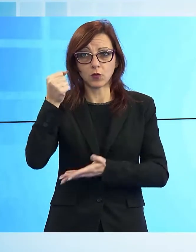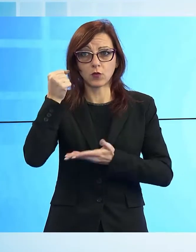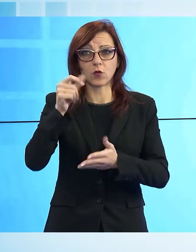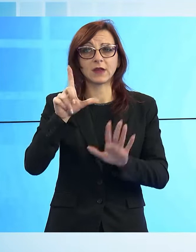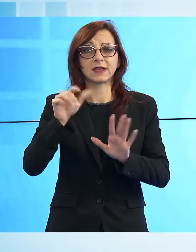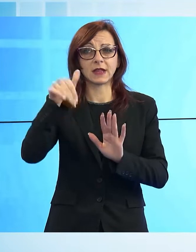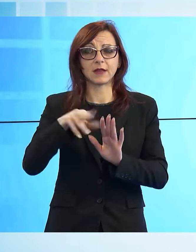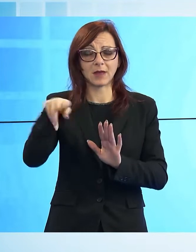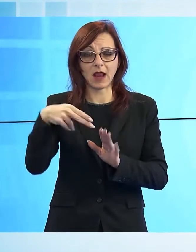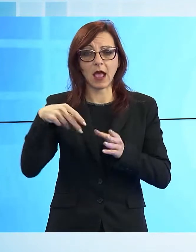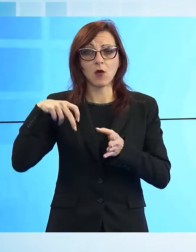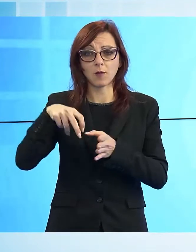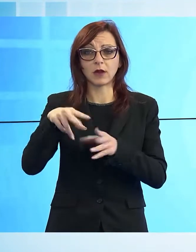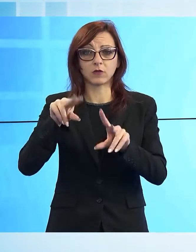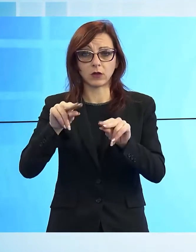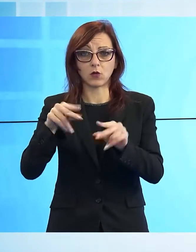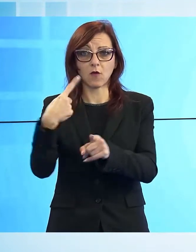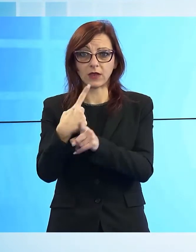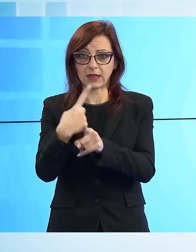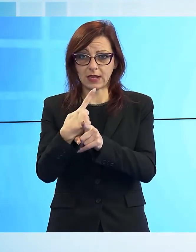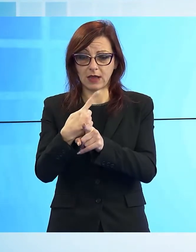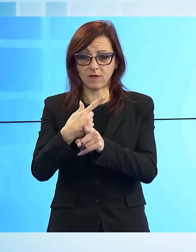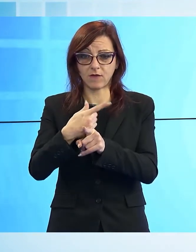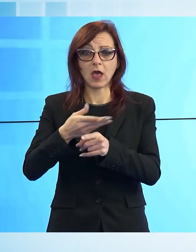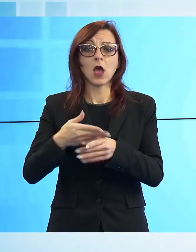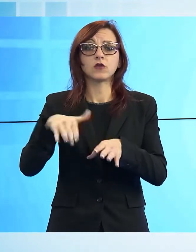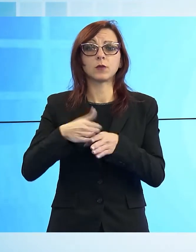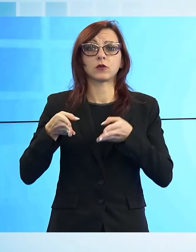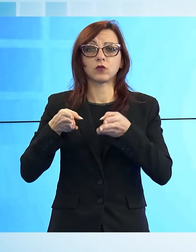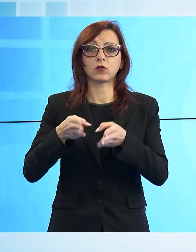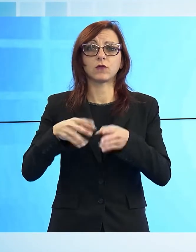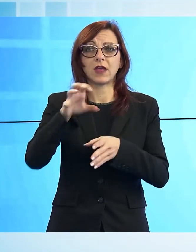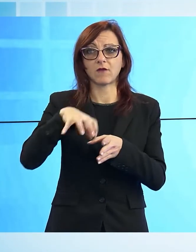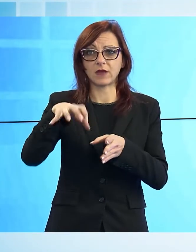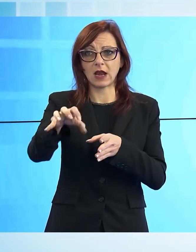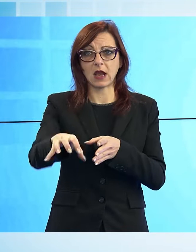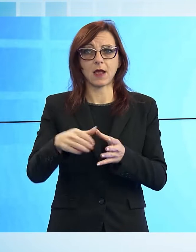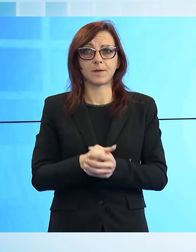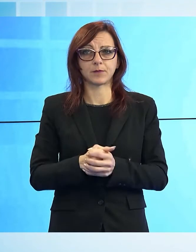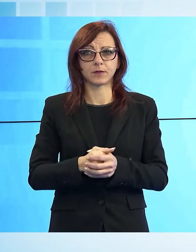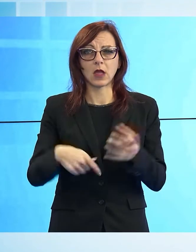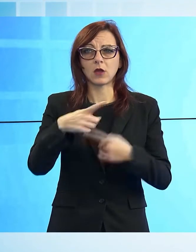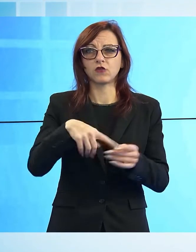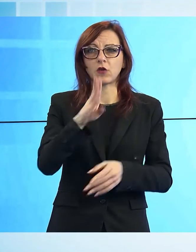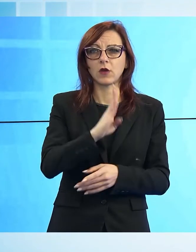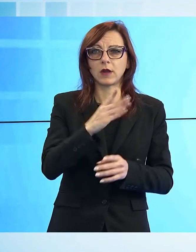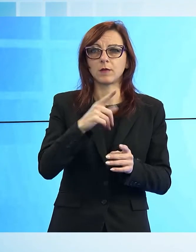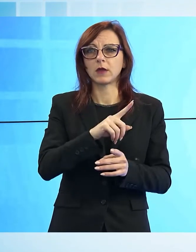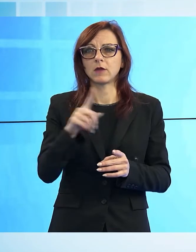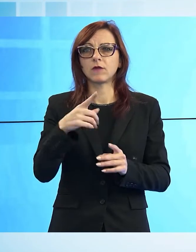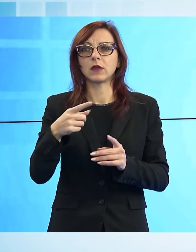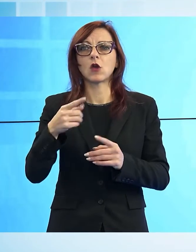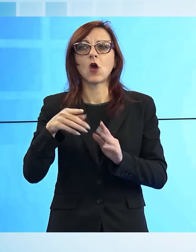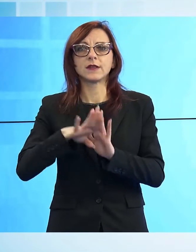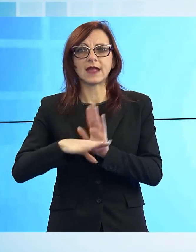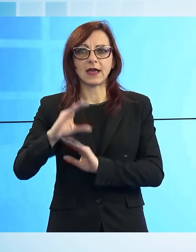il camminamento in via delle Ville. Lo sport, il girone B della Serie C dominato dall'Emilia Romagna, Reggiana,